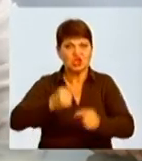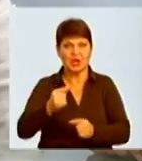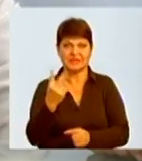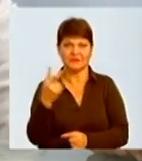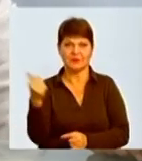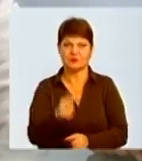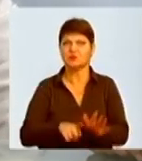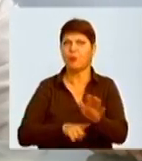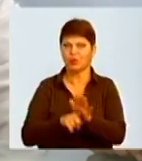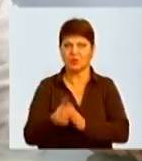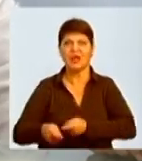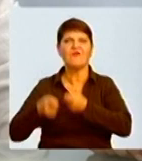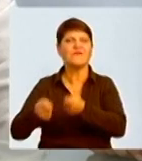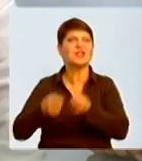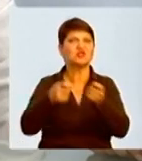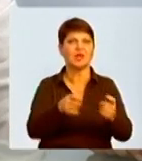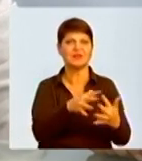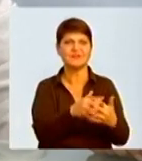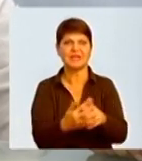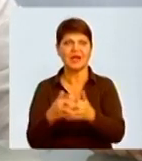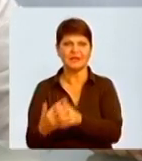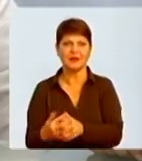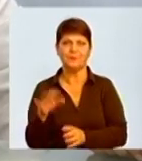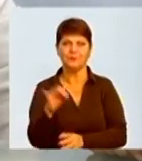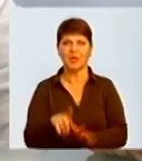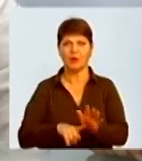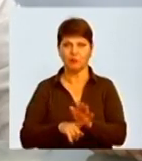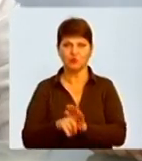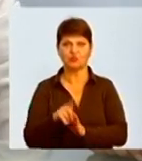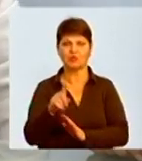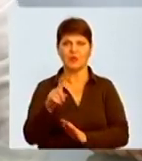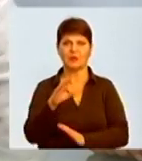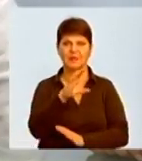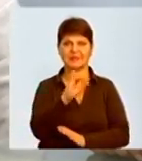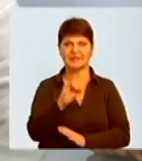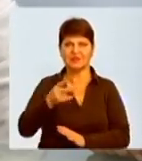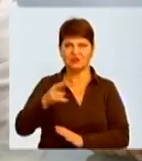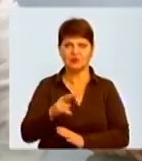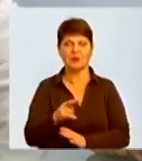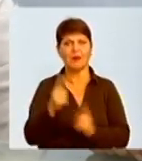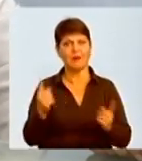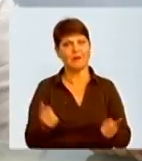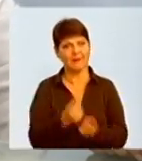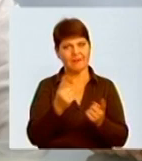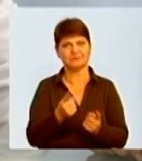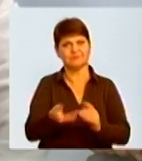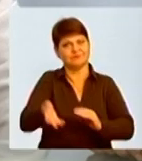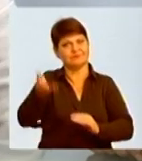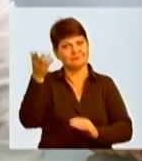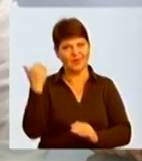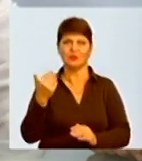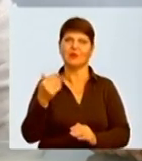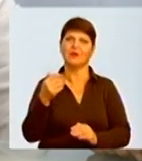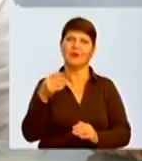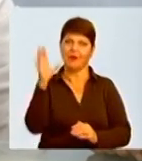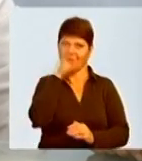да, виїжджати. От. То якби ми почали виїжджати в січні, то, звичайно, ми вже б охопили повністю всю область. Але